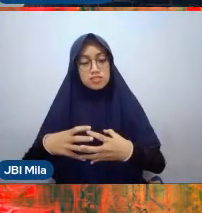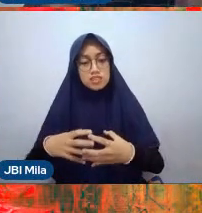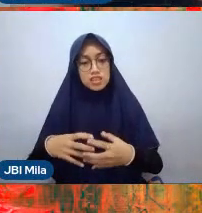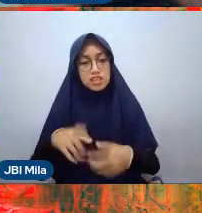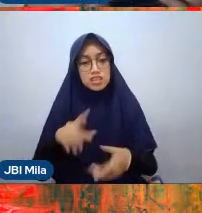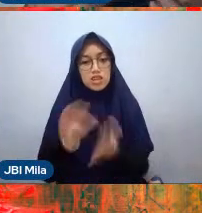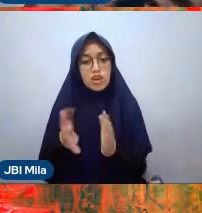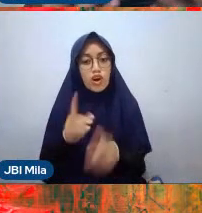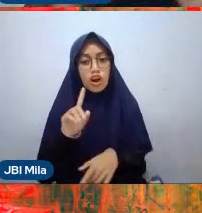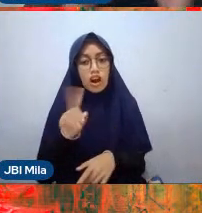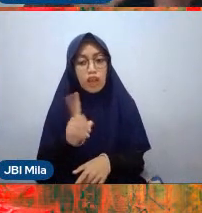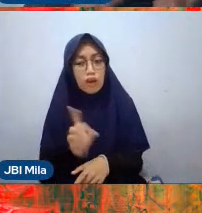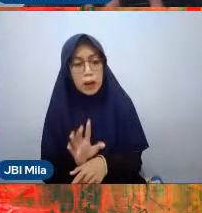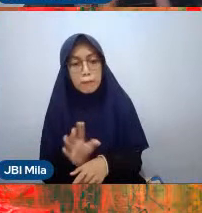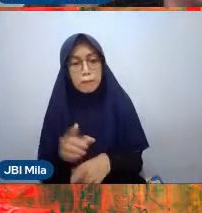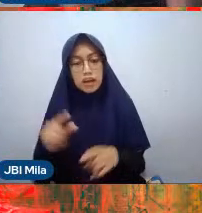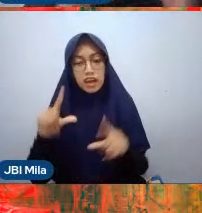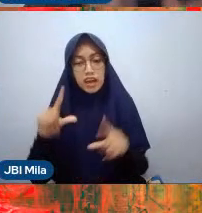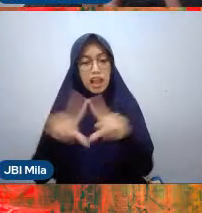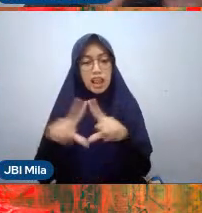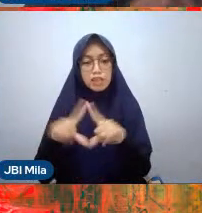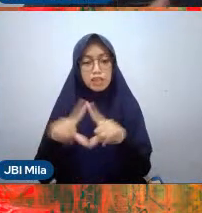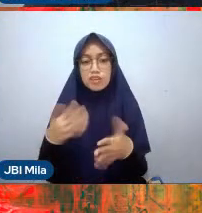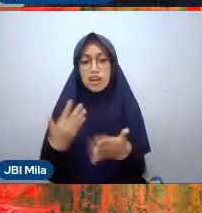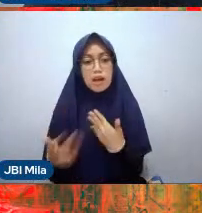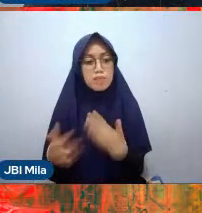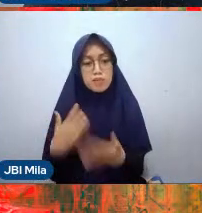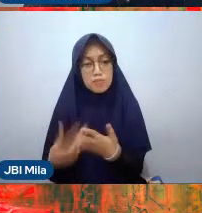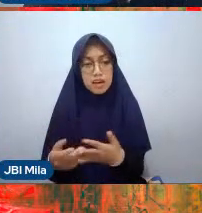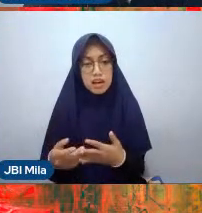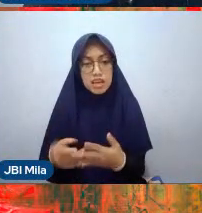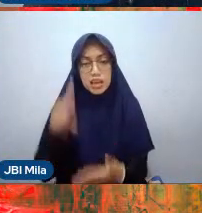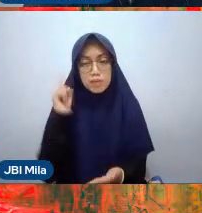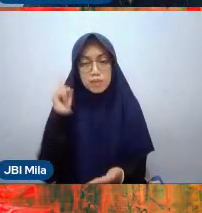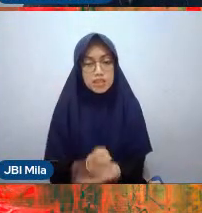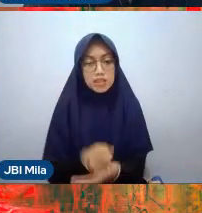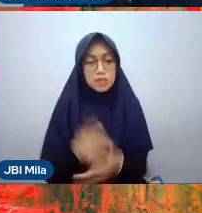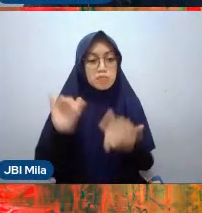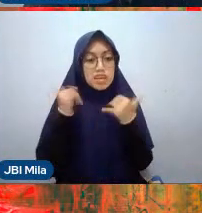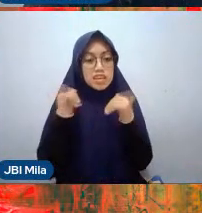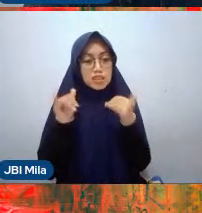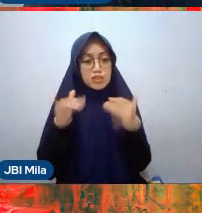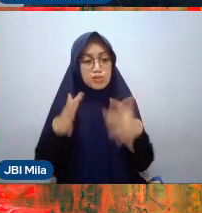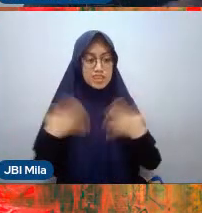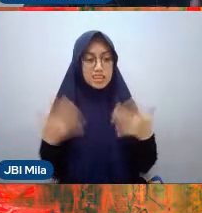aja. Yang penting adalah kita bisa main dengan asik di situ. Gitu ya.